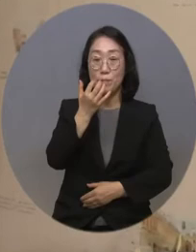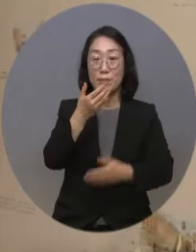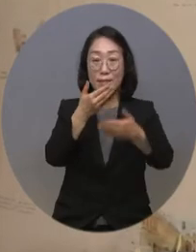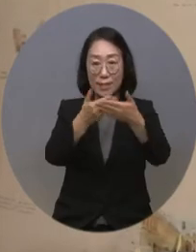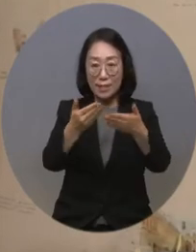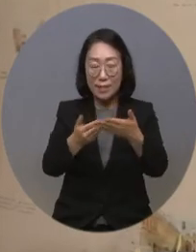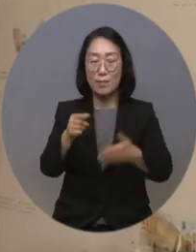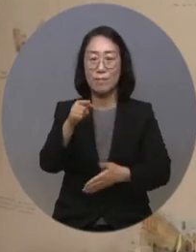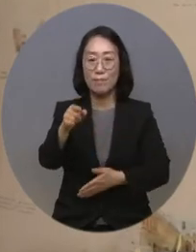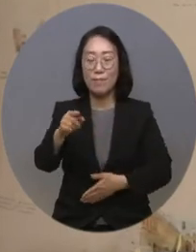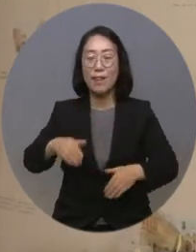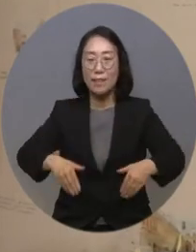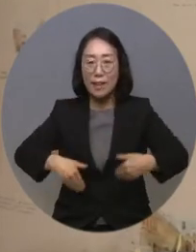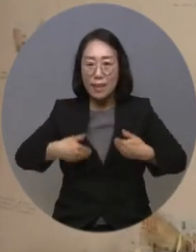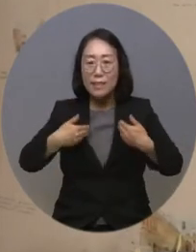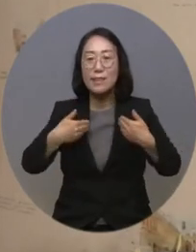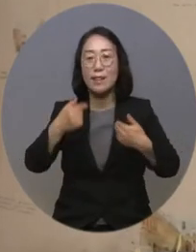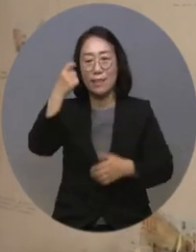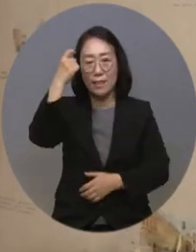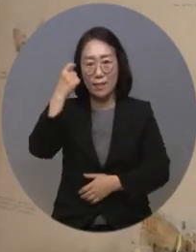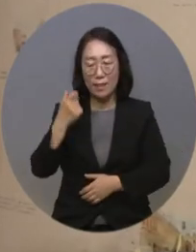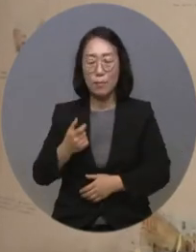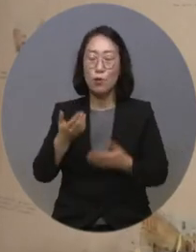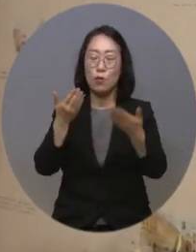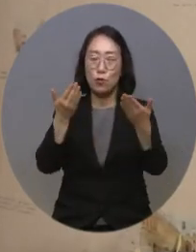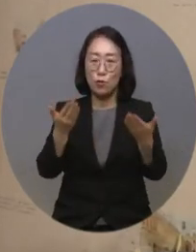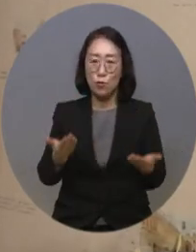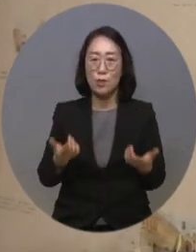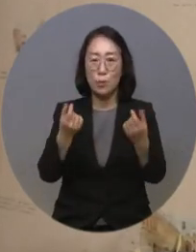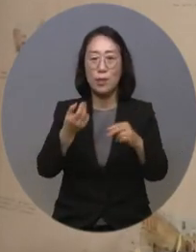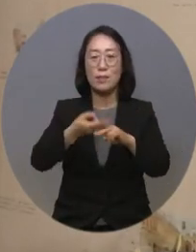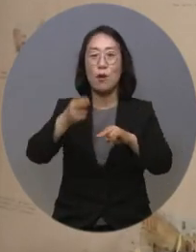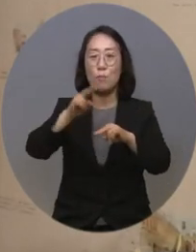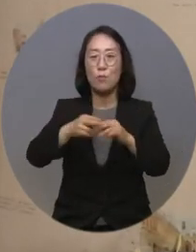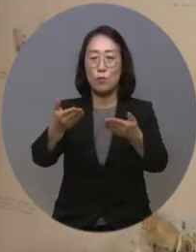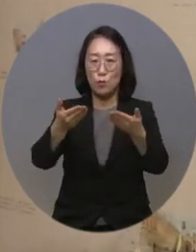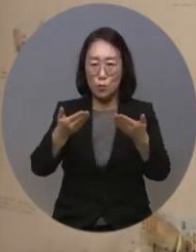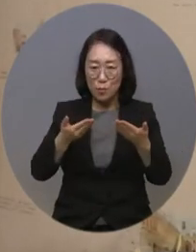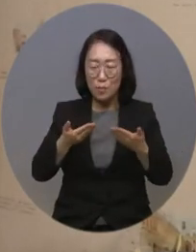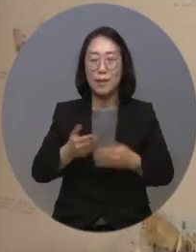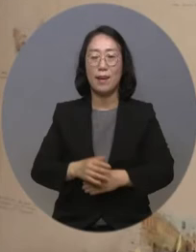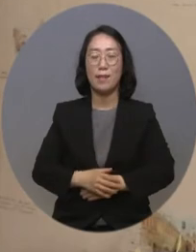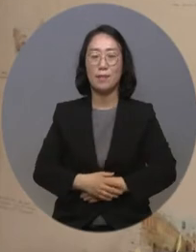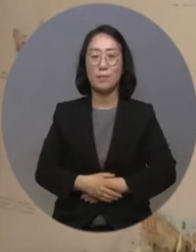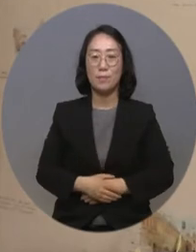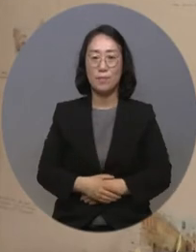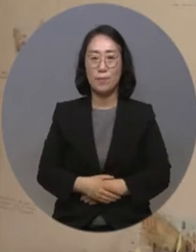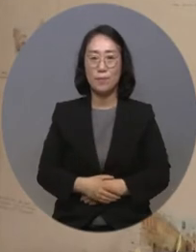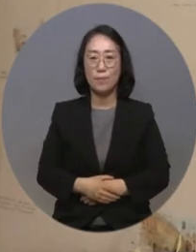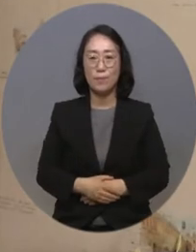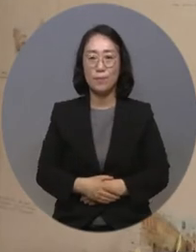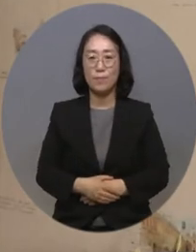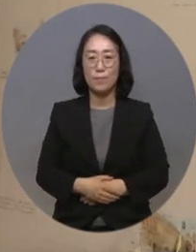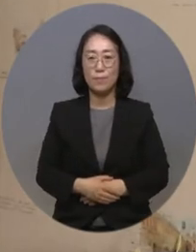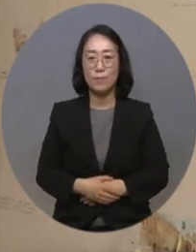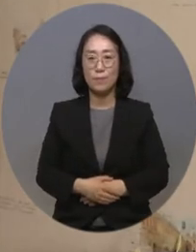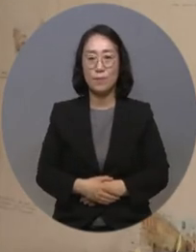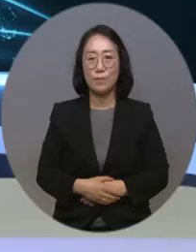작품들은 따뜻한 봄의 향기로 휴식 같은 선물이 되고 있습니다. 복지TV 뉴스